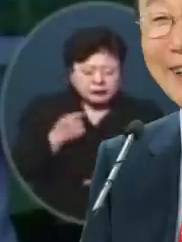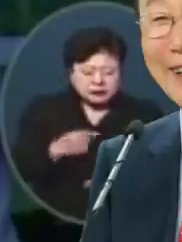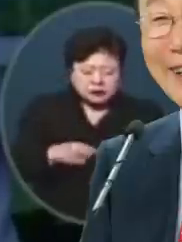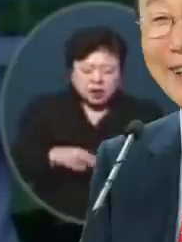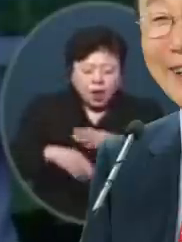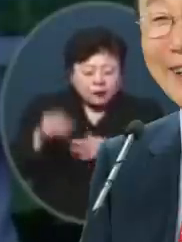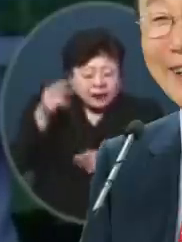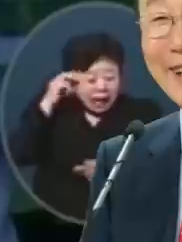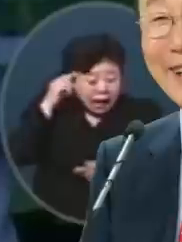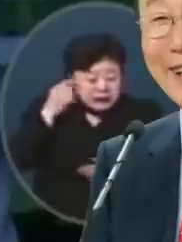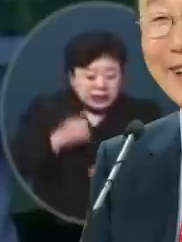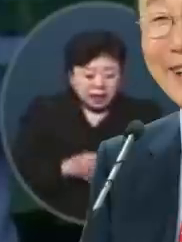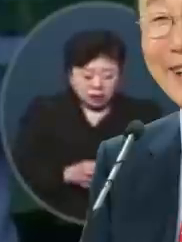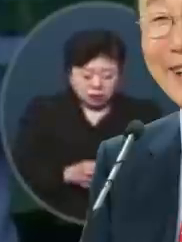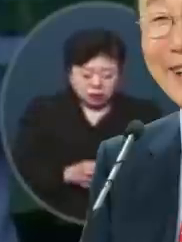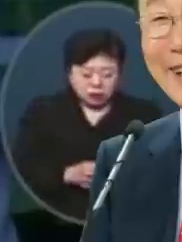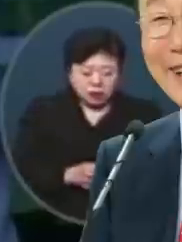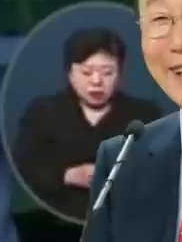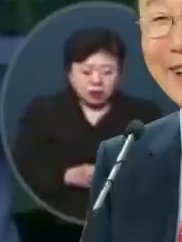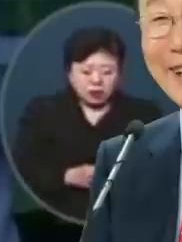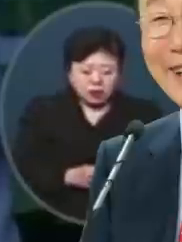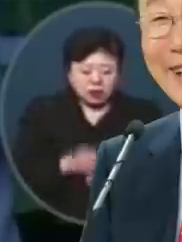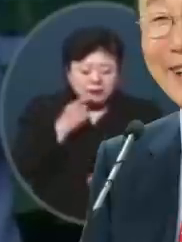그러고 난 다음에